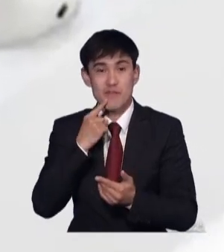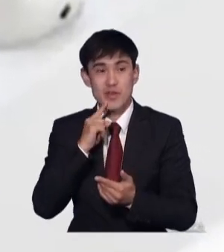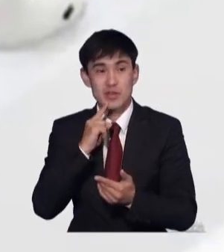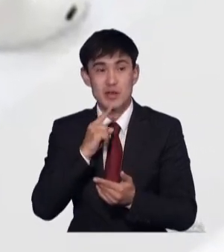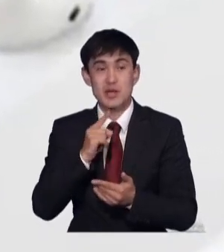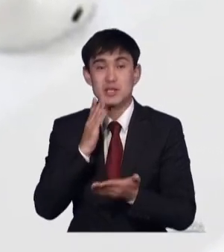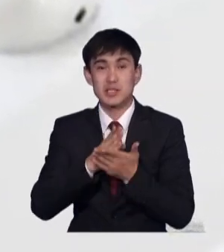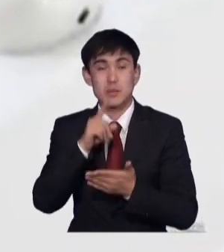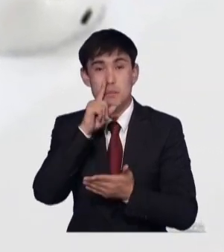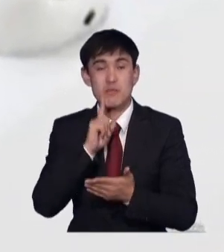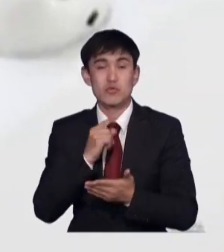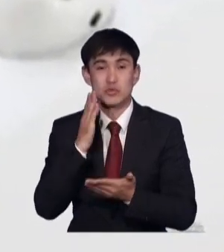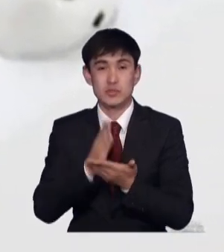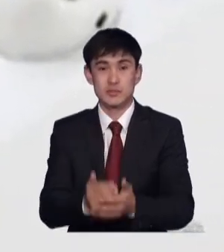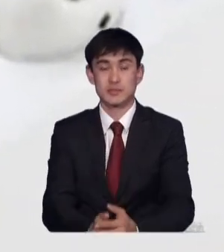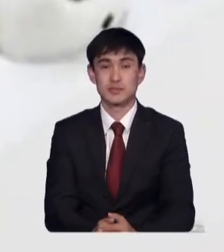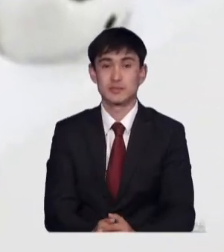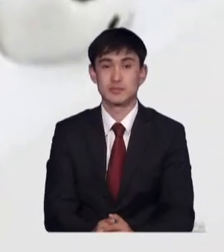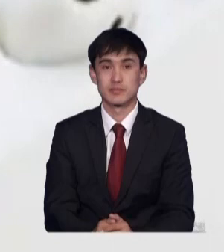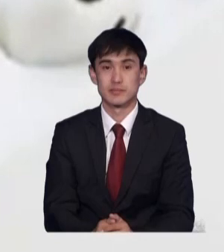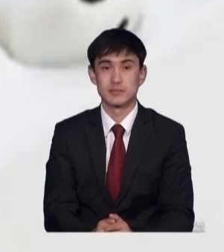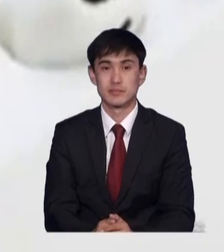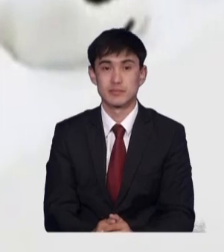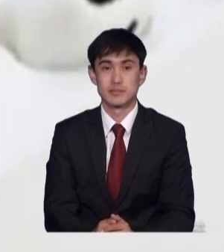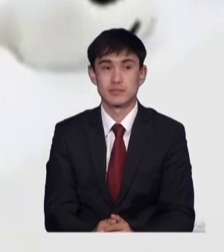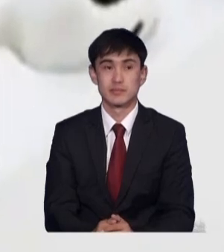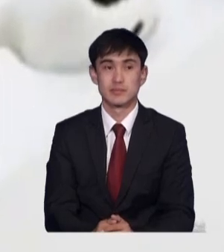мятный привкус Лаура Искакова по материалам